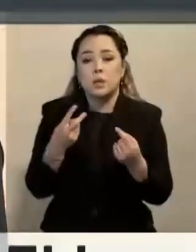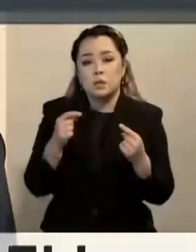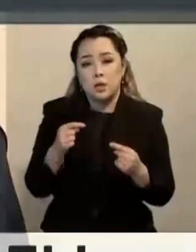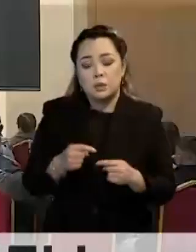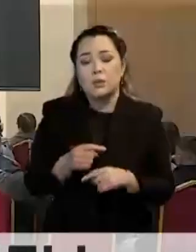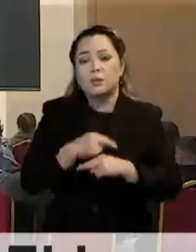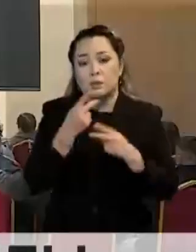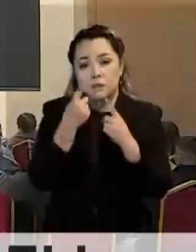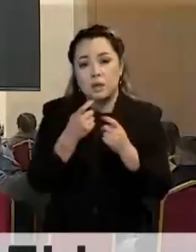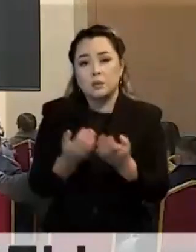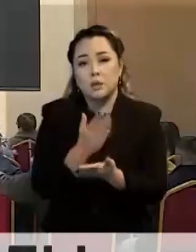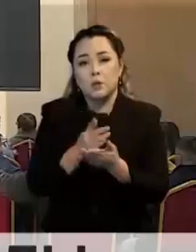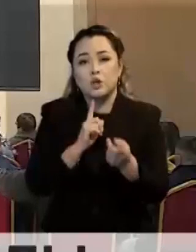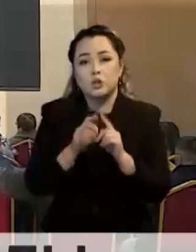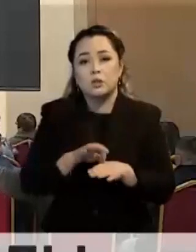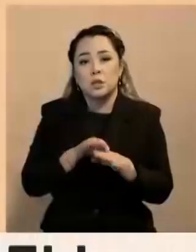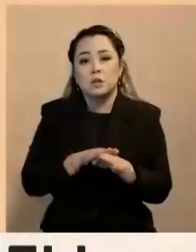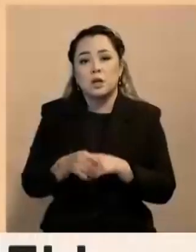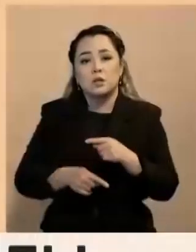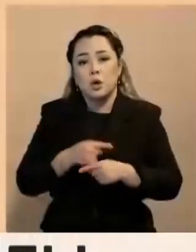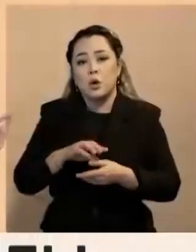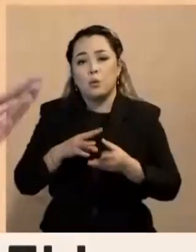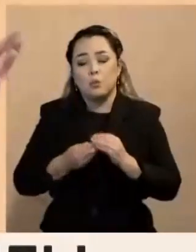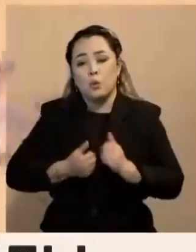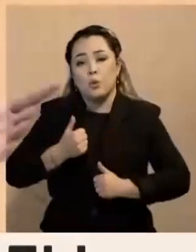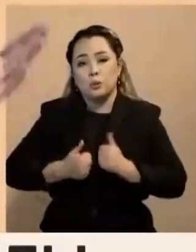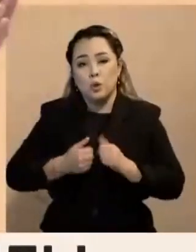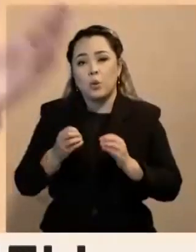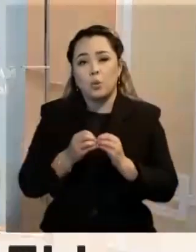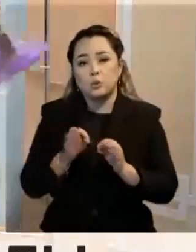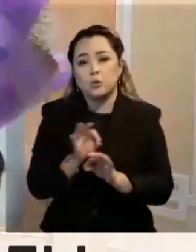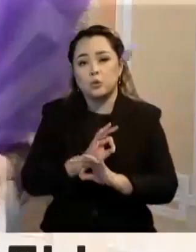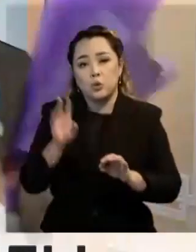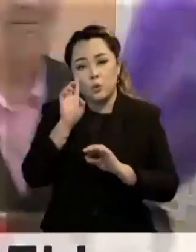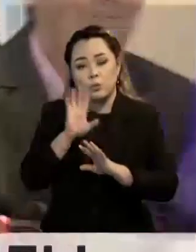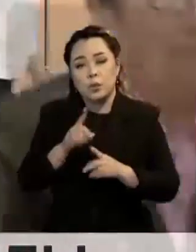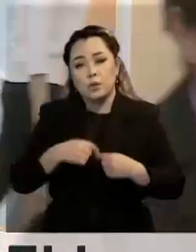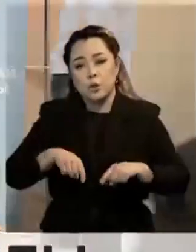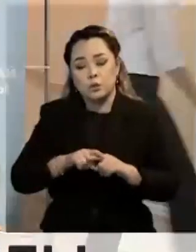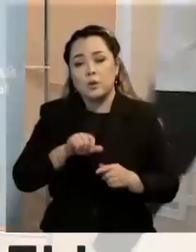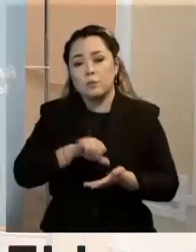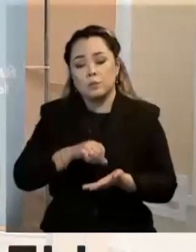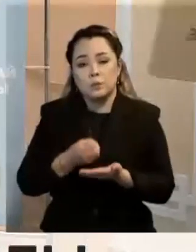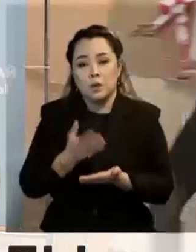келетіндігі ескеріледі. Жиын соңында дәстүрлі байқау қорытындысы шығарылып, үздік 10 үкіметтік емес ұйым өкілдеріне